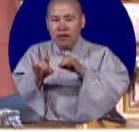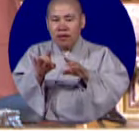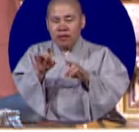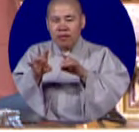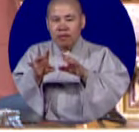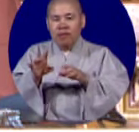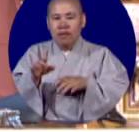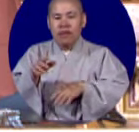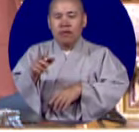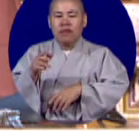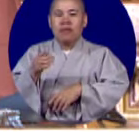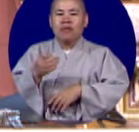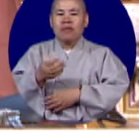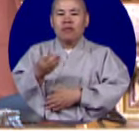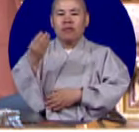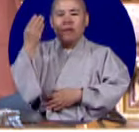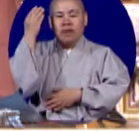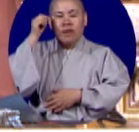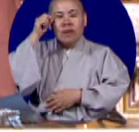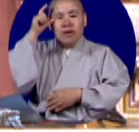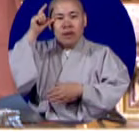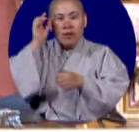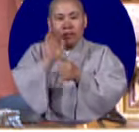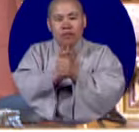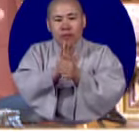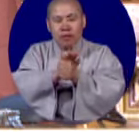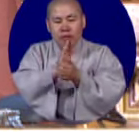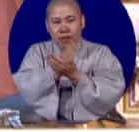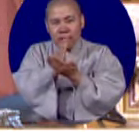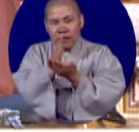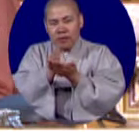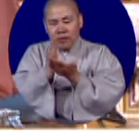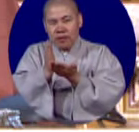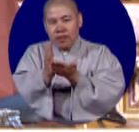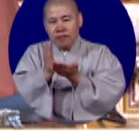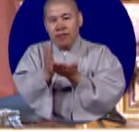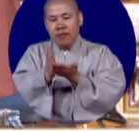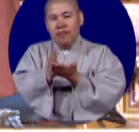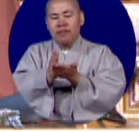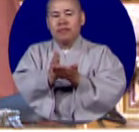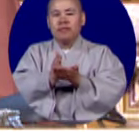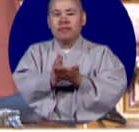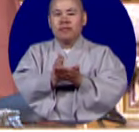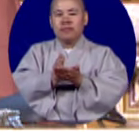쓰거든요. 조보리분이다. 그래서 분하면 하나하나다 이 소리예요. 불교에서는.